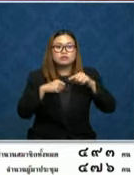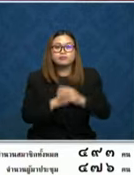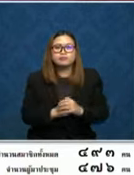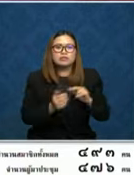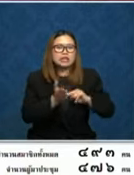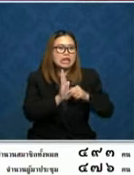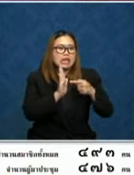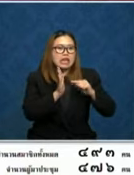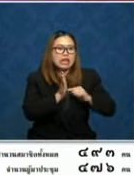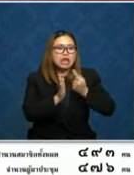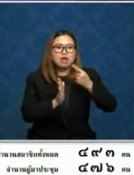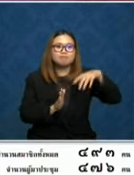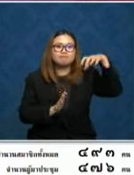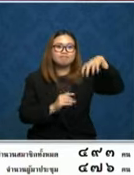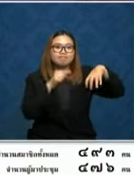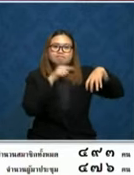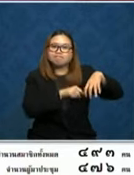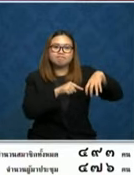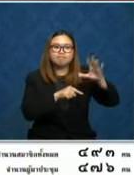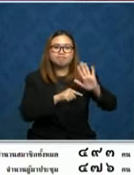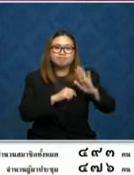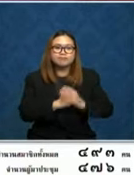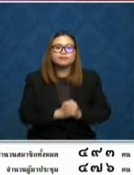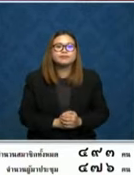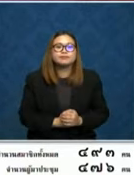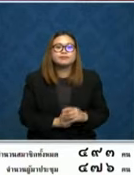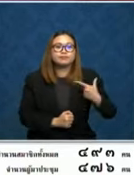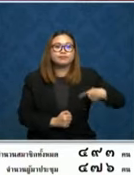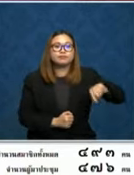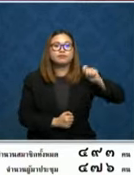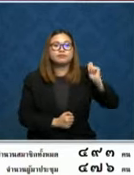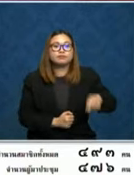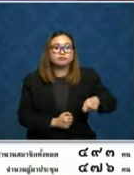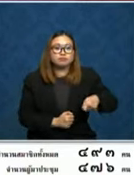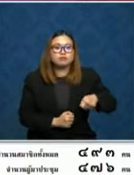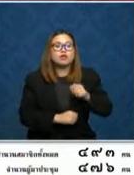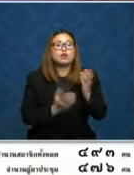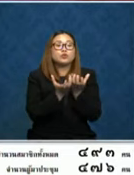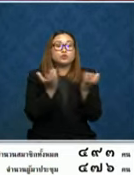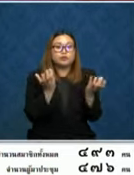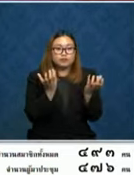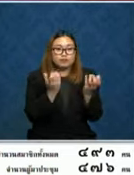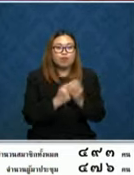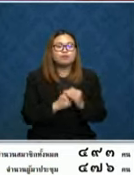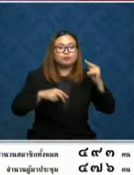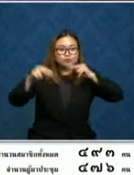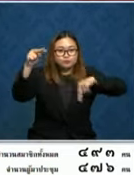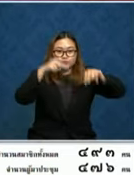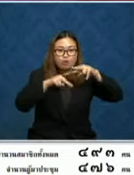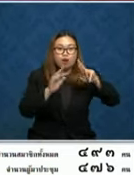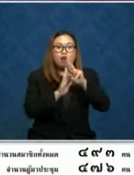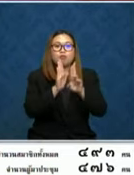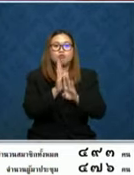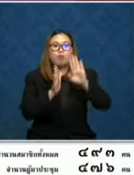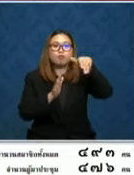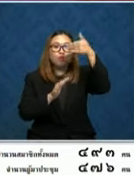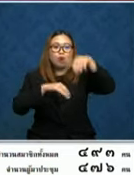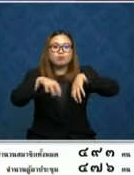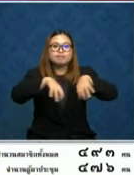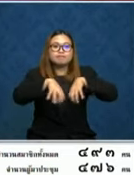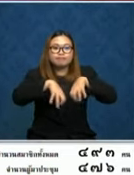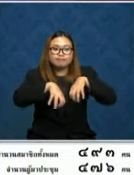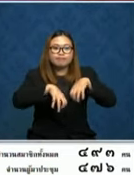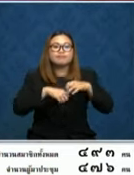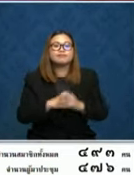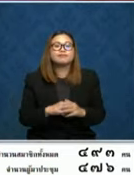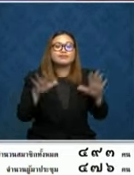แรกจริงๆก็มีทั้งศาลยุติธรรมแล้วก็กรมบังคับคดีนะครับก็ได้ทำระบบพวกนี้ขึ้นมาก่อนหน้าแล้วนะครับเป็นระบบ